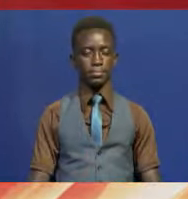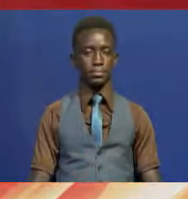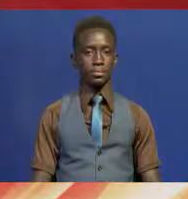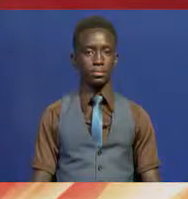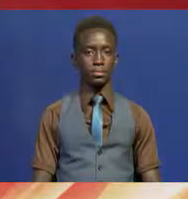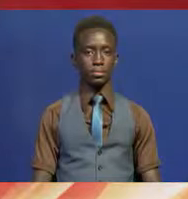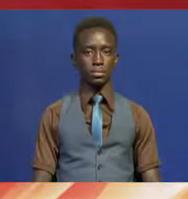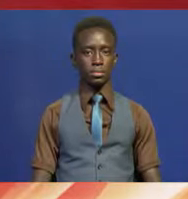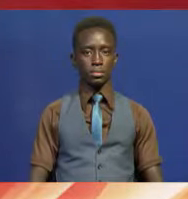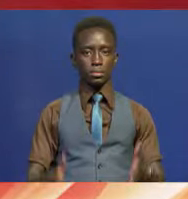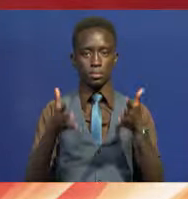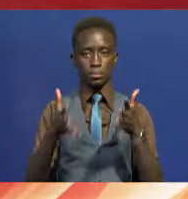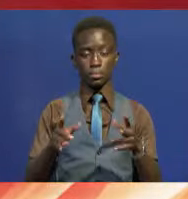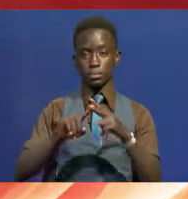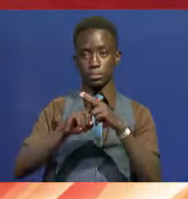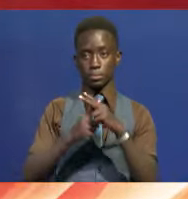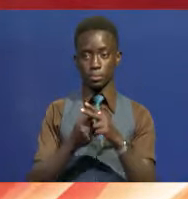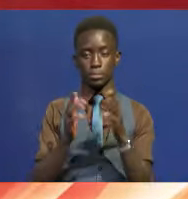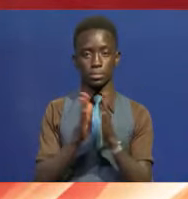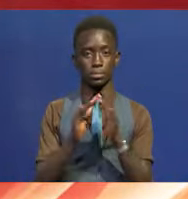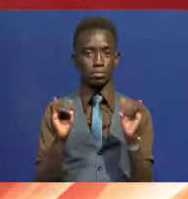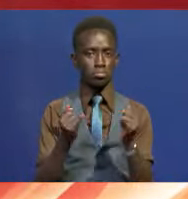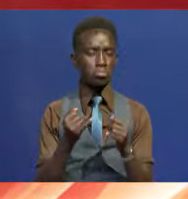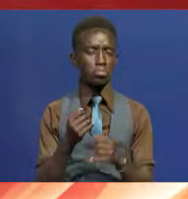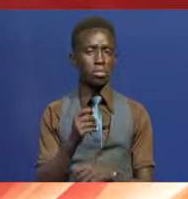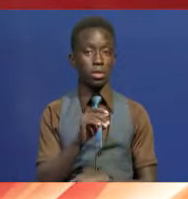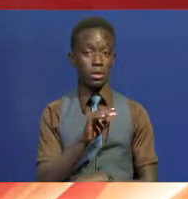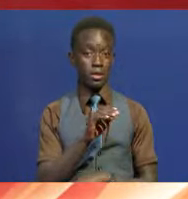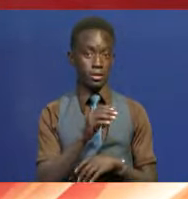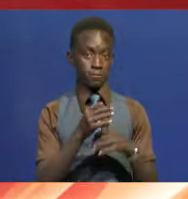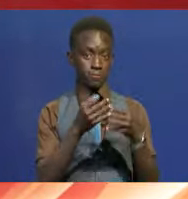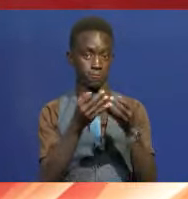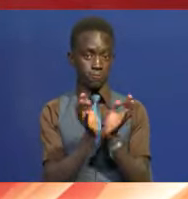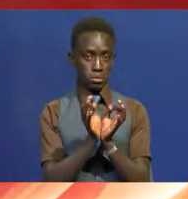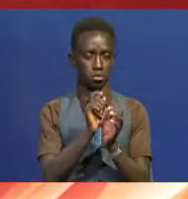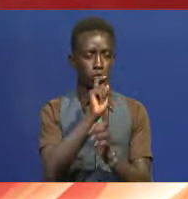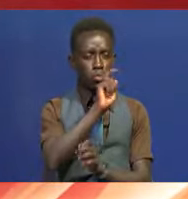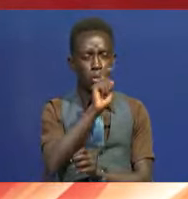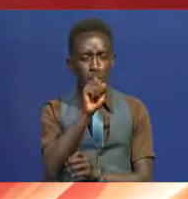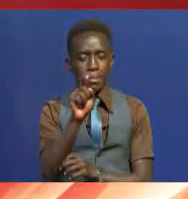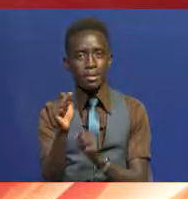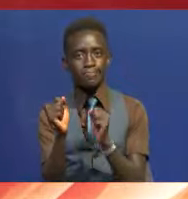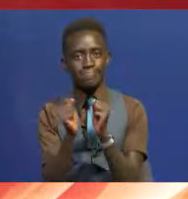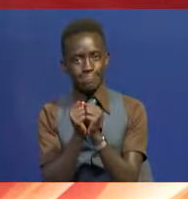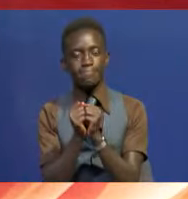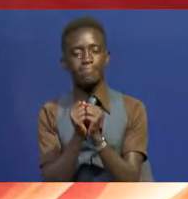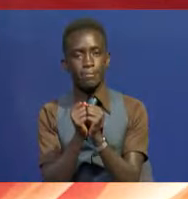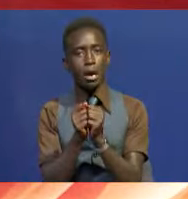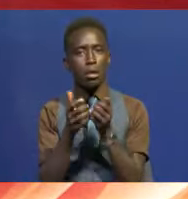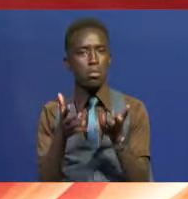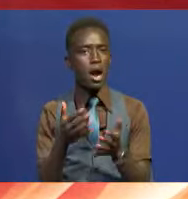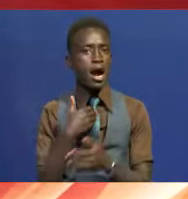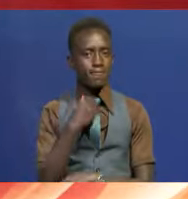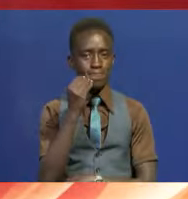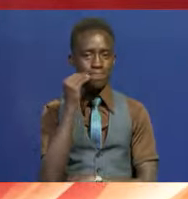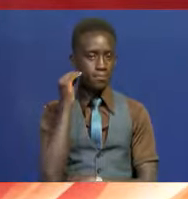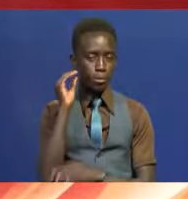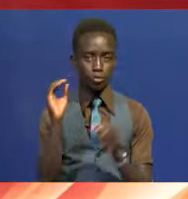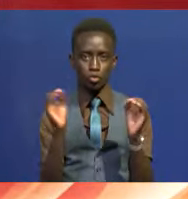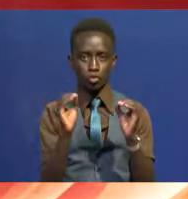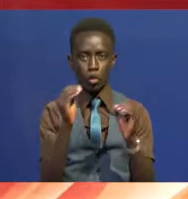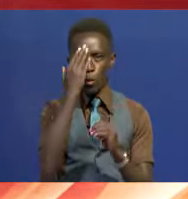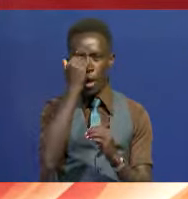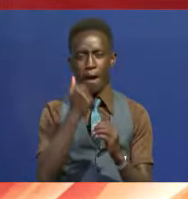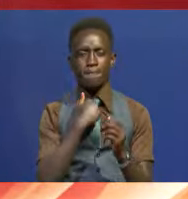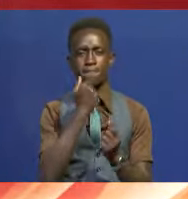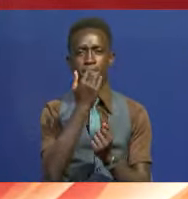Tunaanza na taarifa kwamba familia 10 zimeachwa bila makazi, huku mali yao ikiharibiwa kufuatia mkasa wa moto mjini Ilbisil